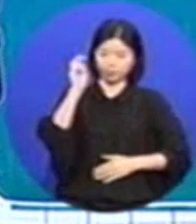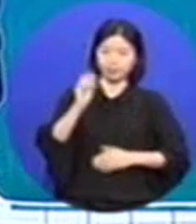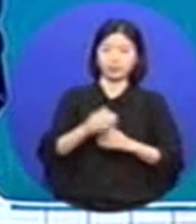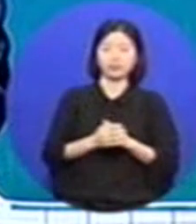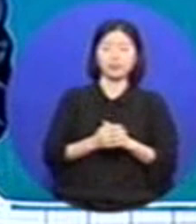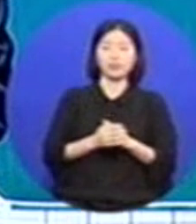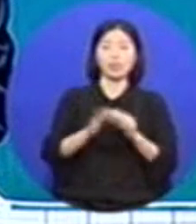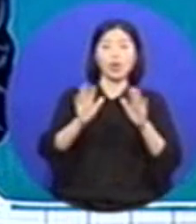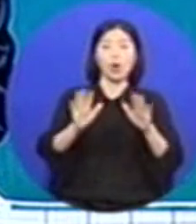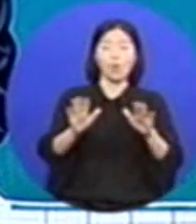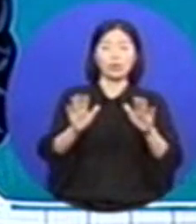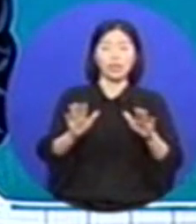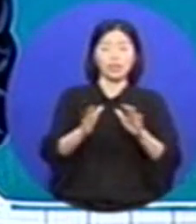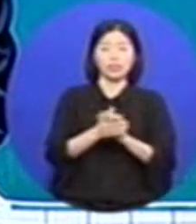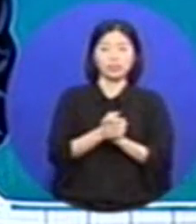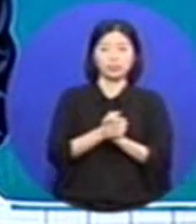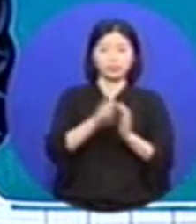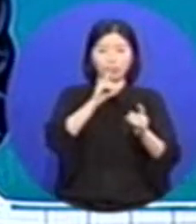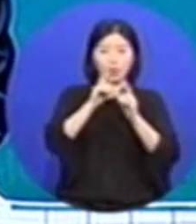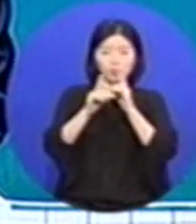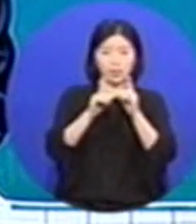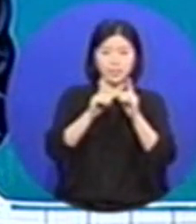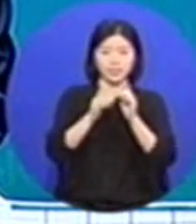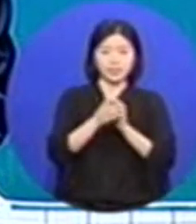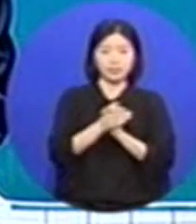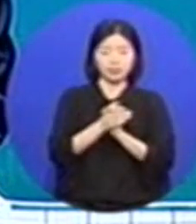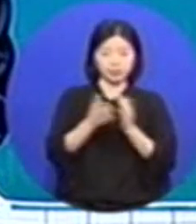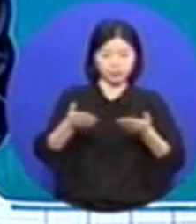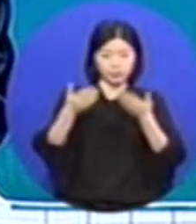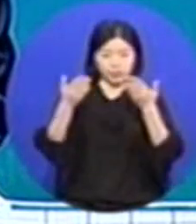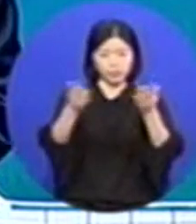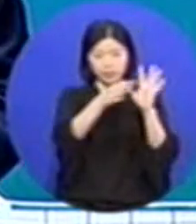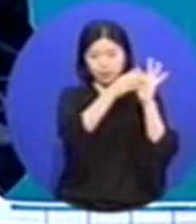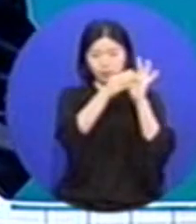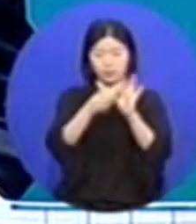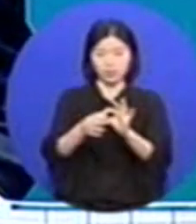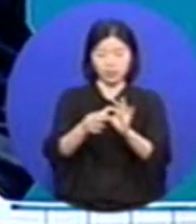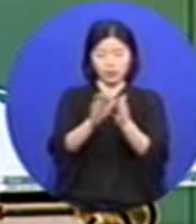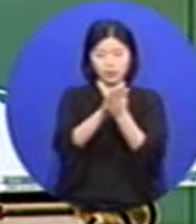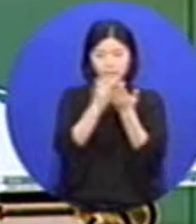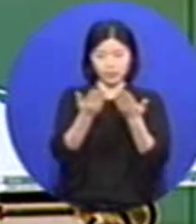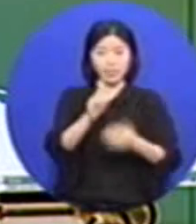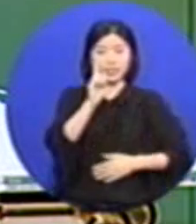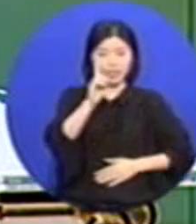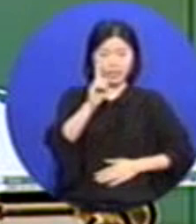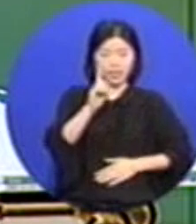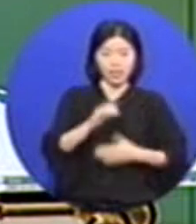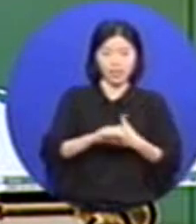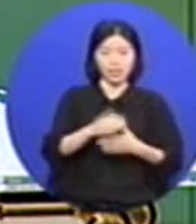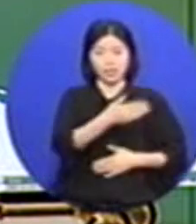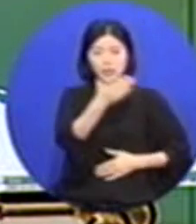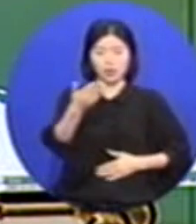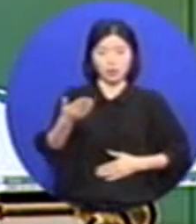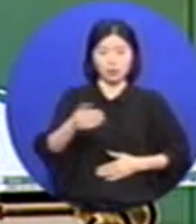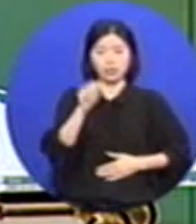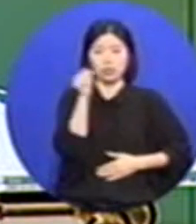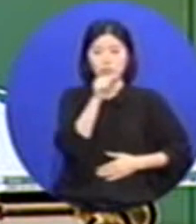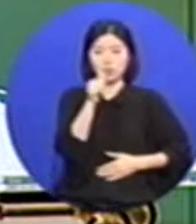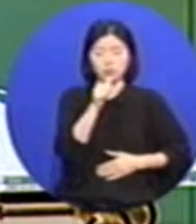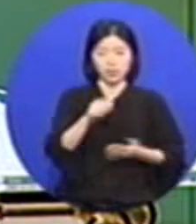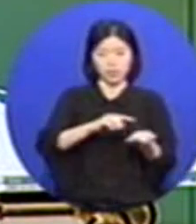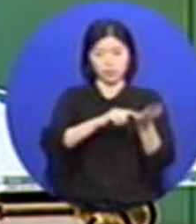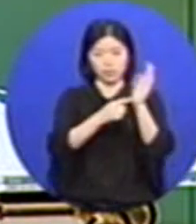자 오늘 아 말씀을 이제 드리면서 책 하나를 여러분에게 소개를 해드리고 싶은데